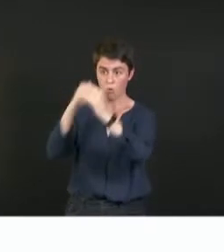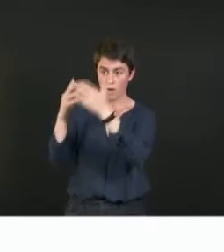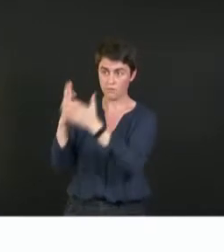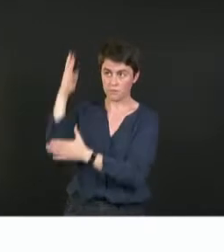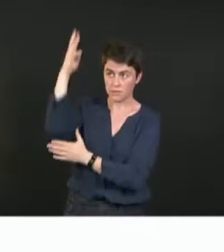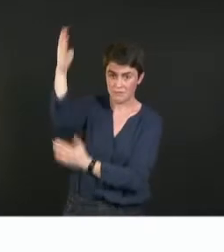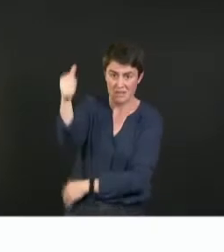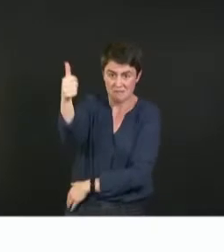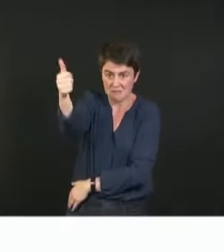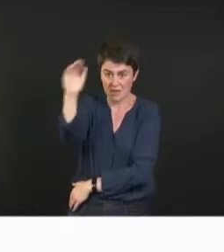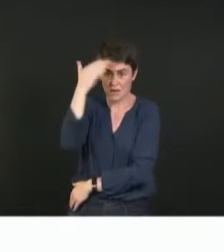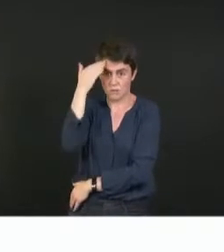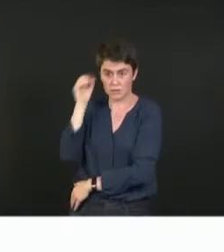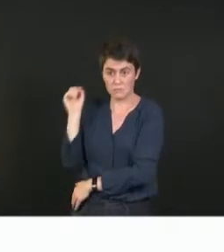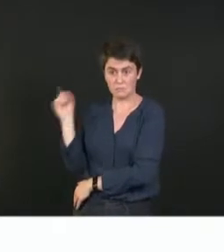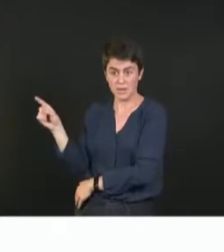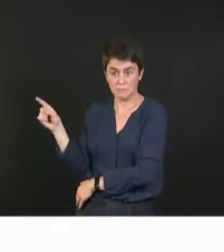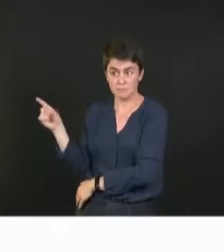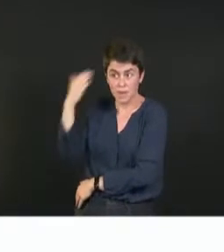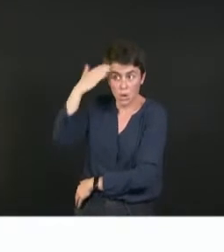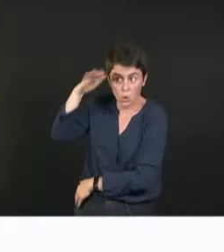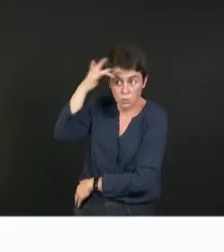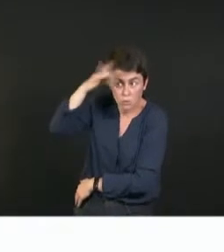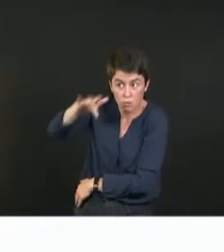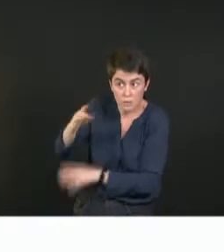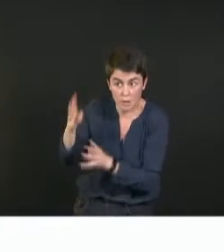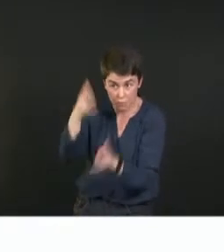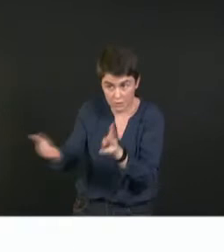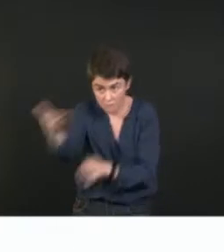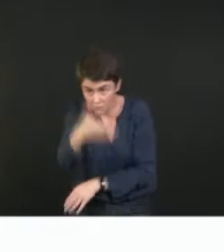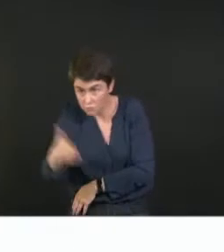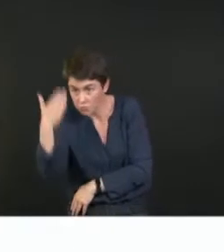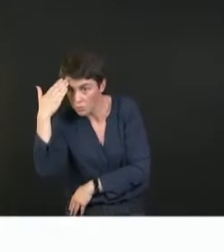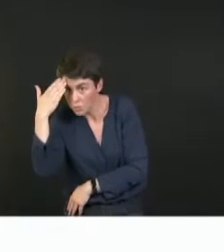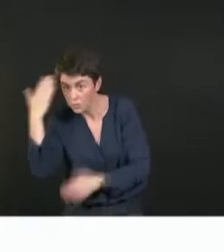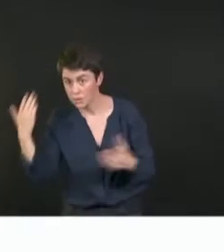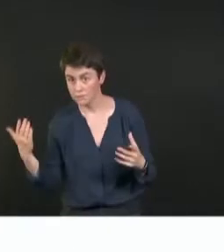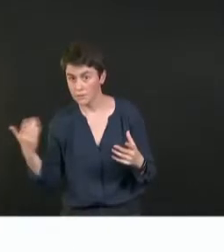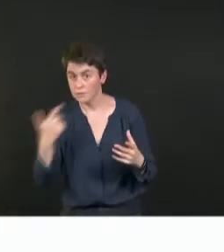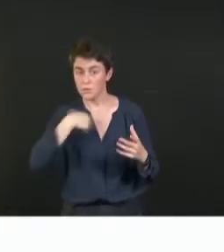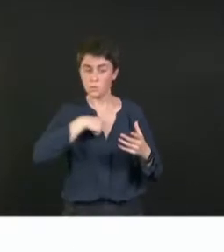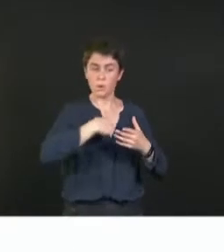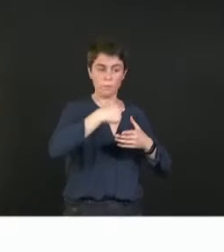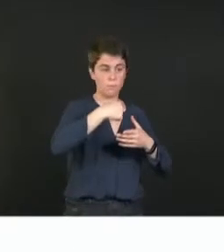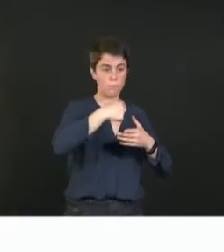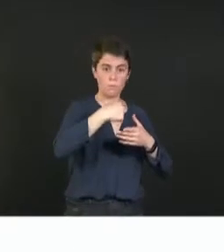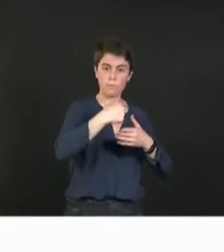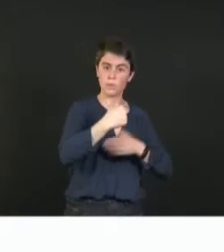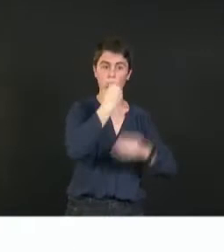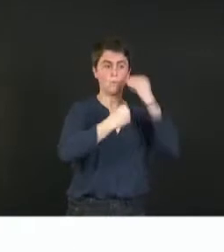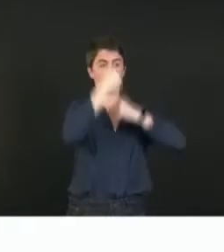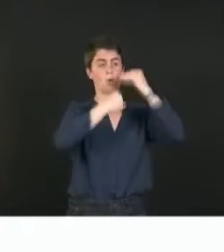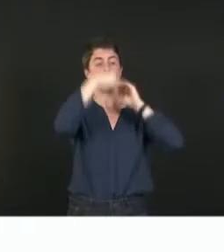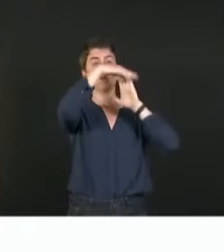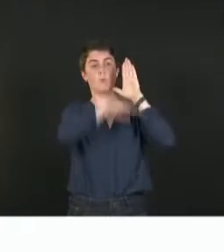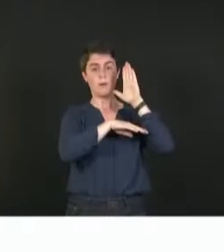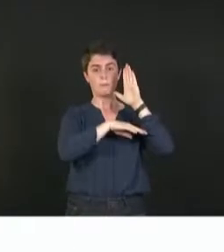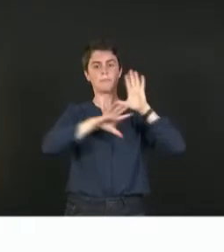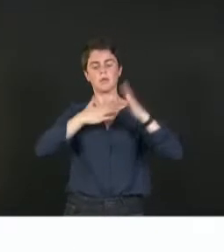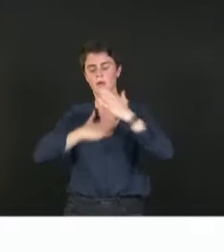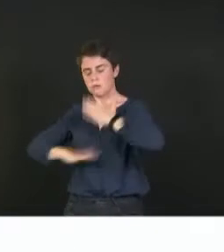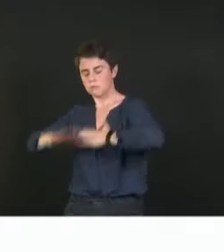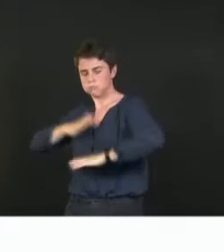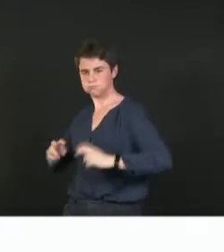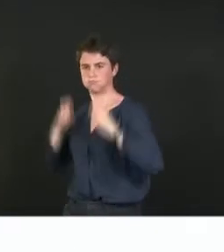vous propose, si vous en avez un, on en parle. Deux fois plus de bien-être en consommant deux fois moins de ressources. Consommer deux fois moins de ressources, c'est vrai pour les